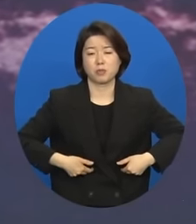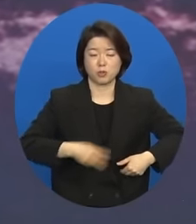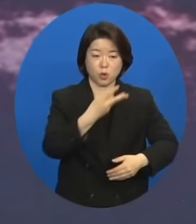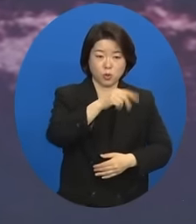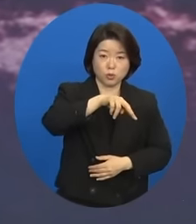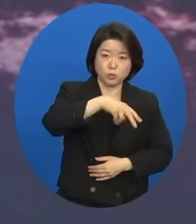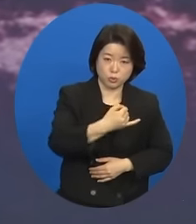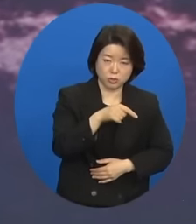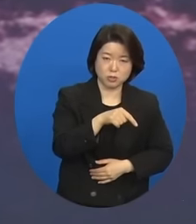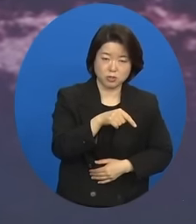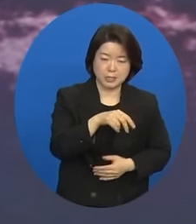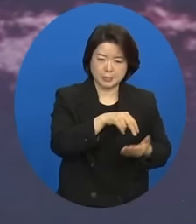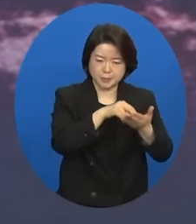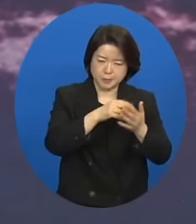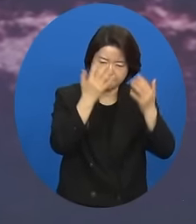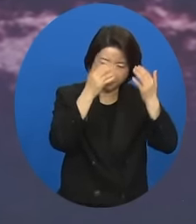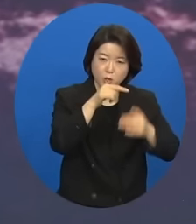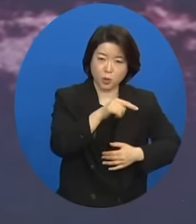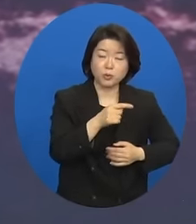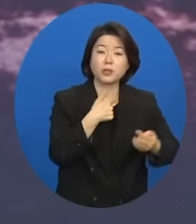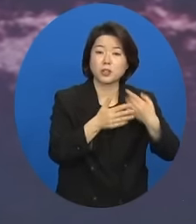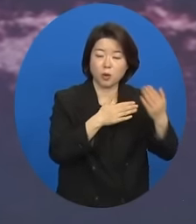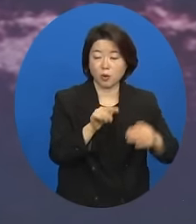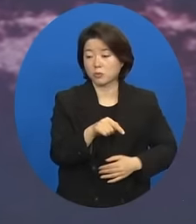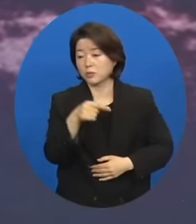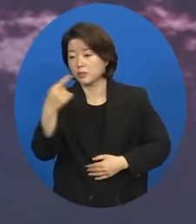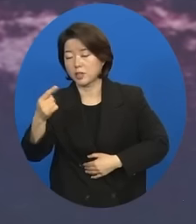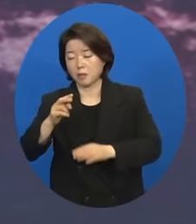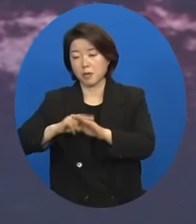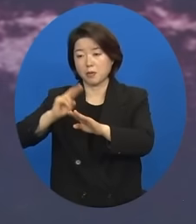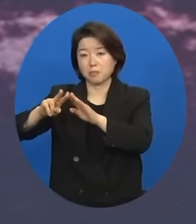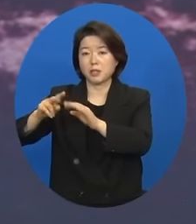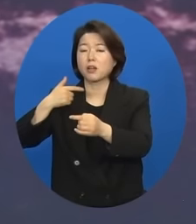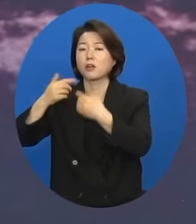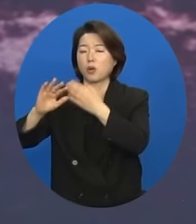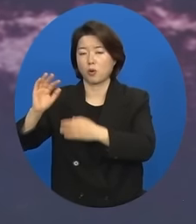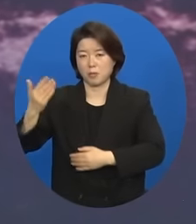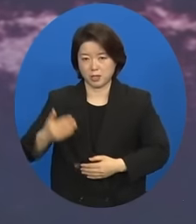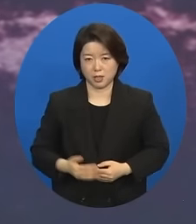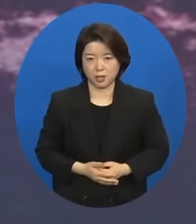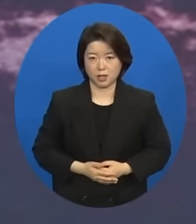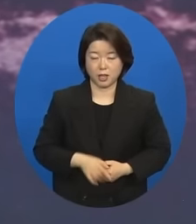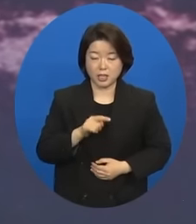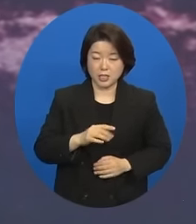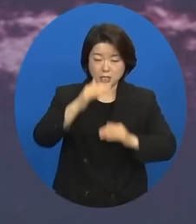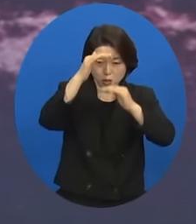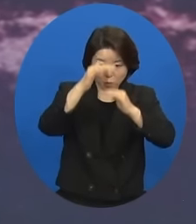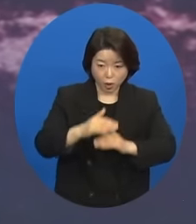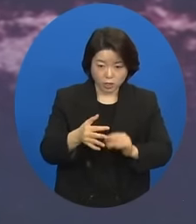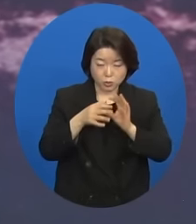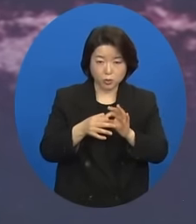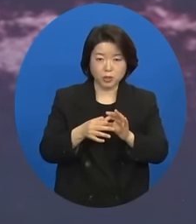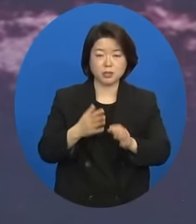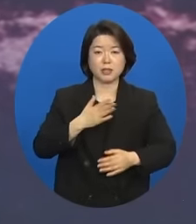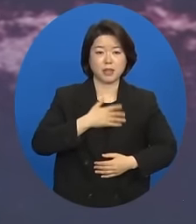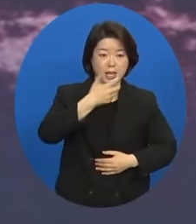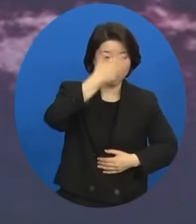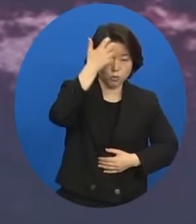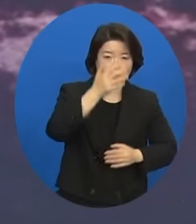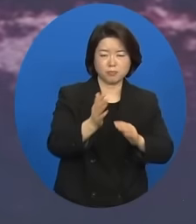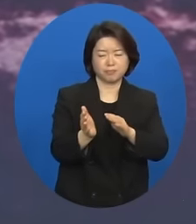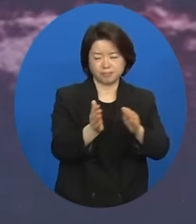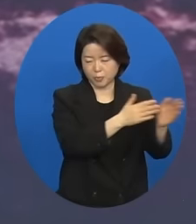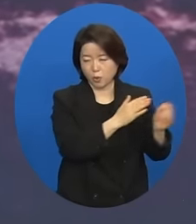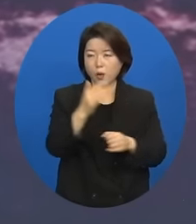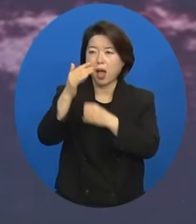통해서만 베드를 경험하게 되고 이 과정을 통해서 나의 꿈은 죽고 이제는 하나님의 꿈이 펼쳐지게